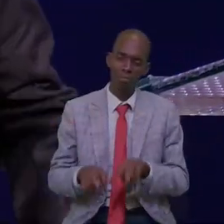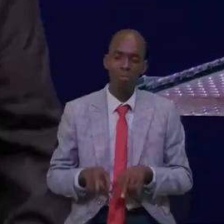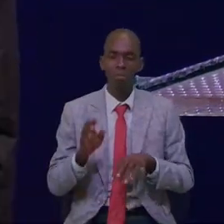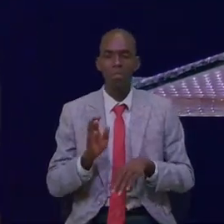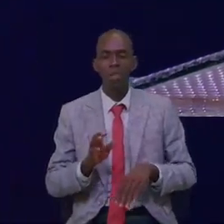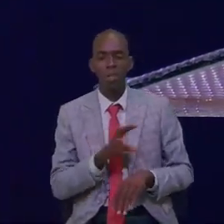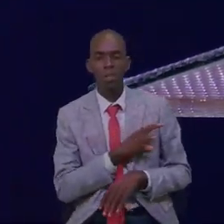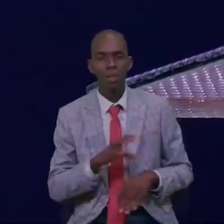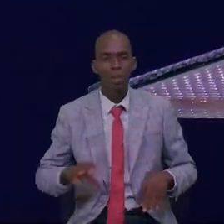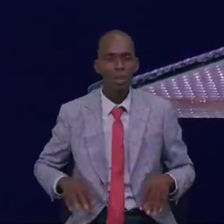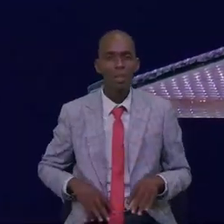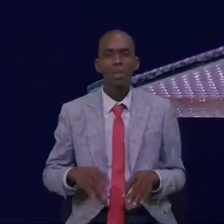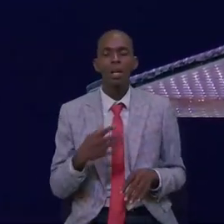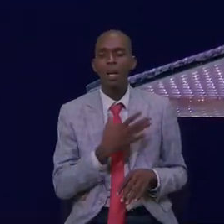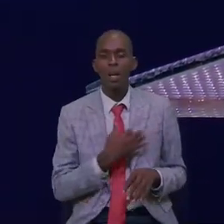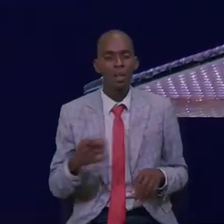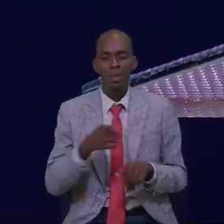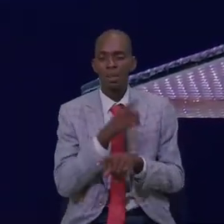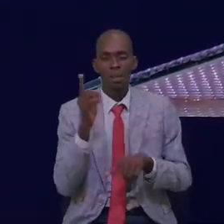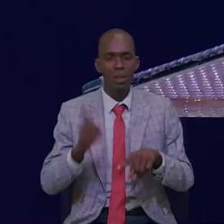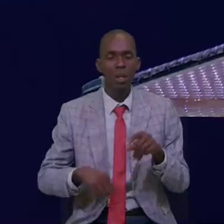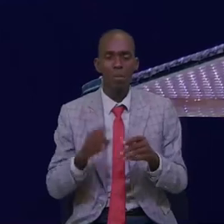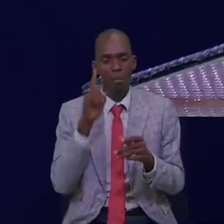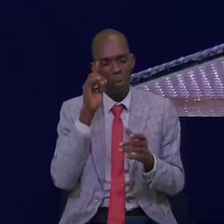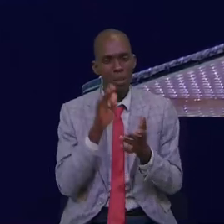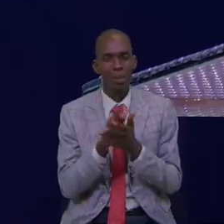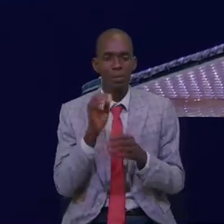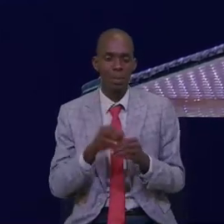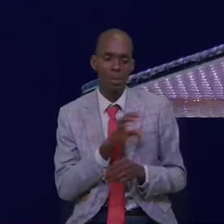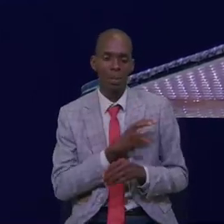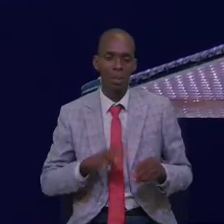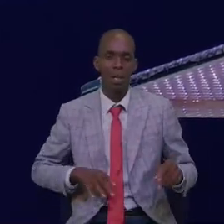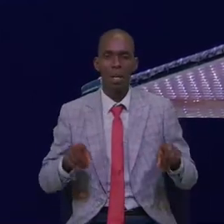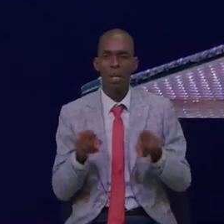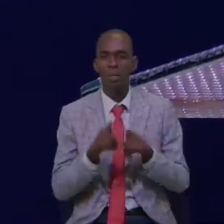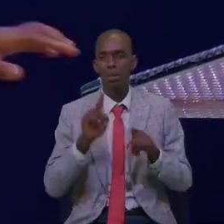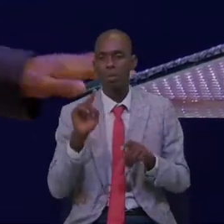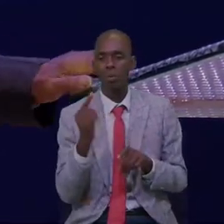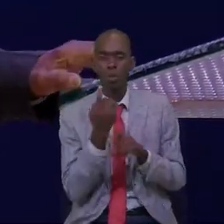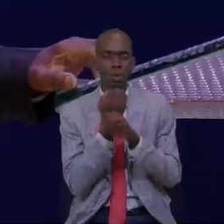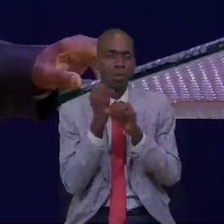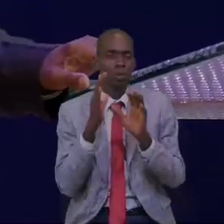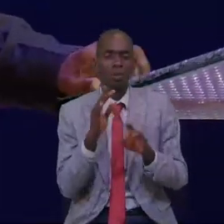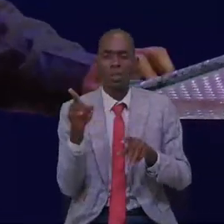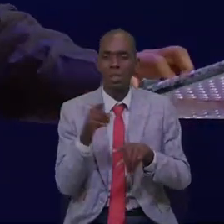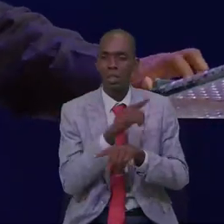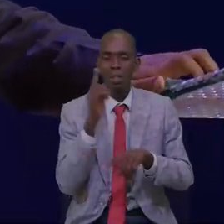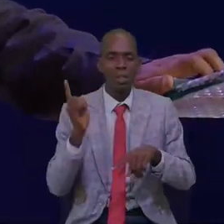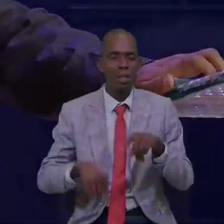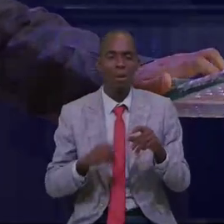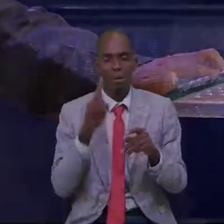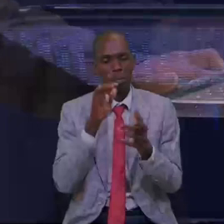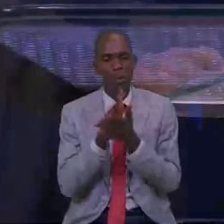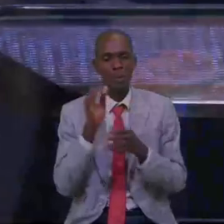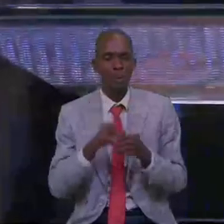piétiné. Alors, ils ne pouvaient pas croire au Seigneur comme le seul sauveur. Ils ne pouvaient pas croire en lui comme le